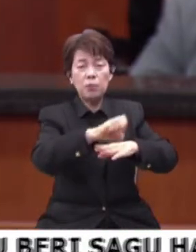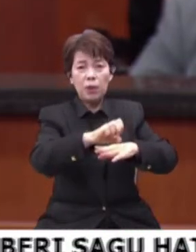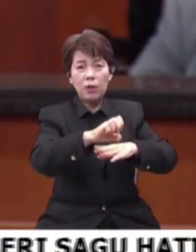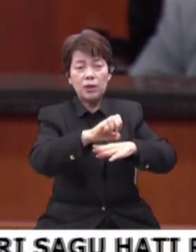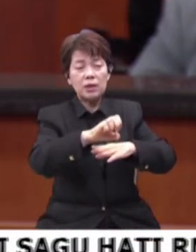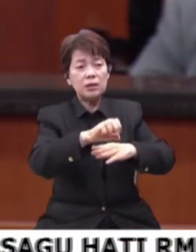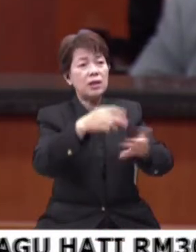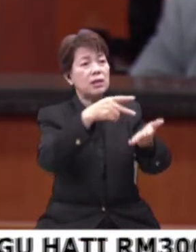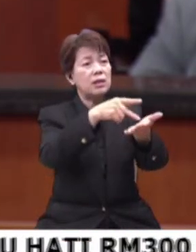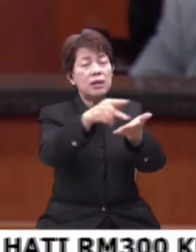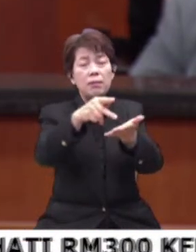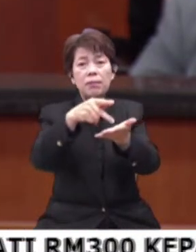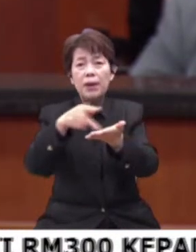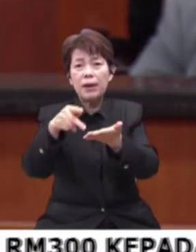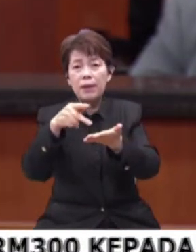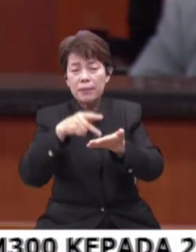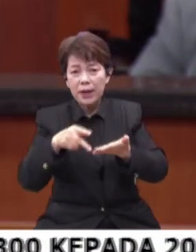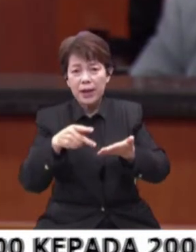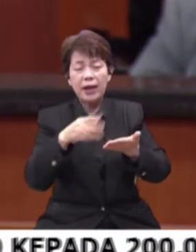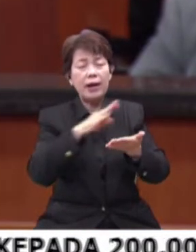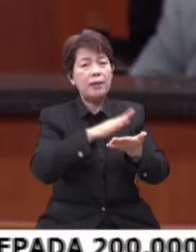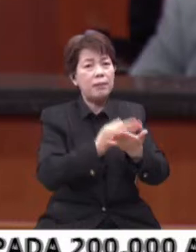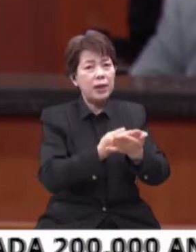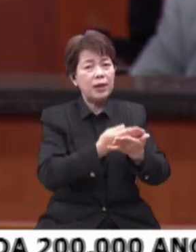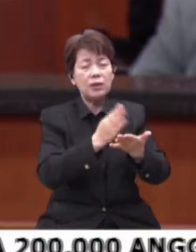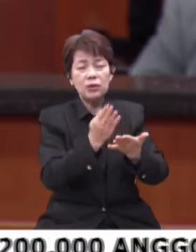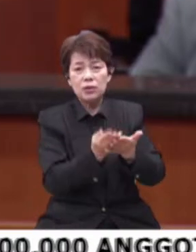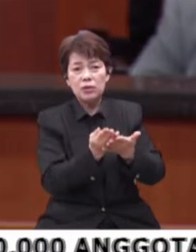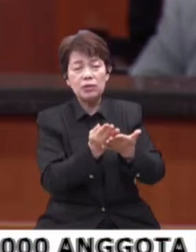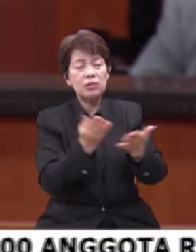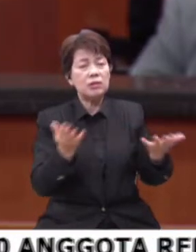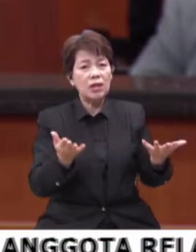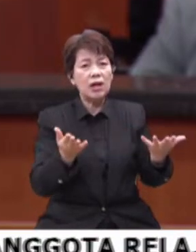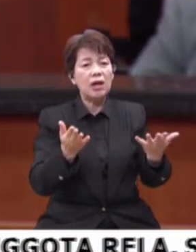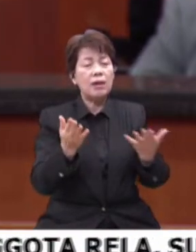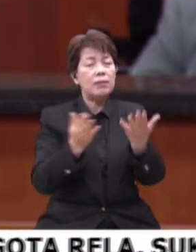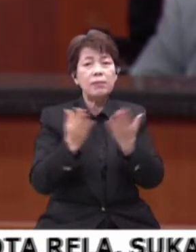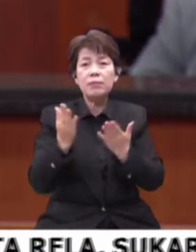perbelanjaan import barang dan penghematan antara